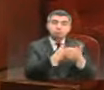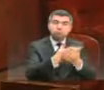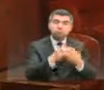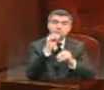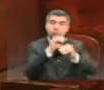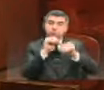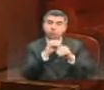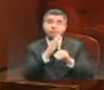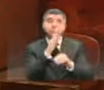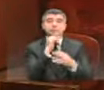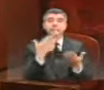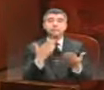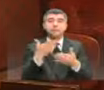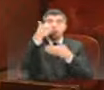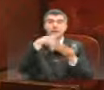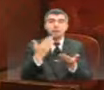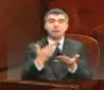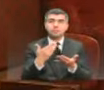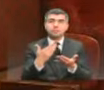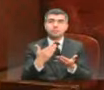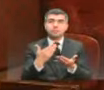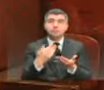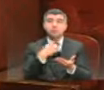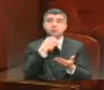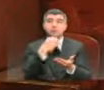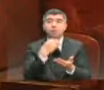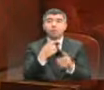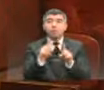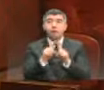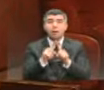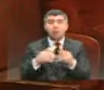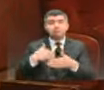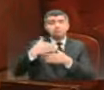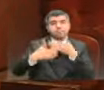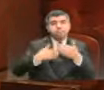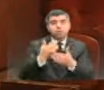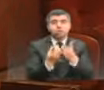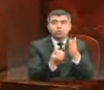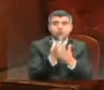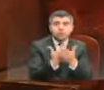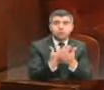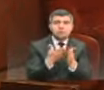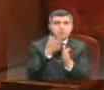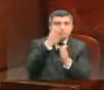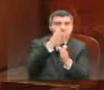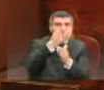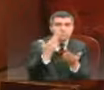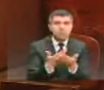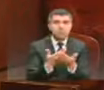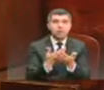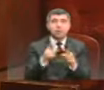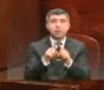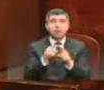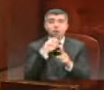تنخلقوها لاجونس ديفاليواسيون. لا عملنا، مع الاسف داكشي اللي لقيناه كنحسنوه الان، الا كنزيدوا القدام مزيان، الا كانت اخرى قولوا